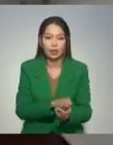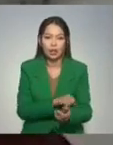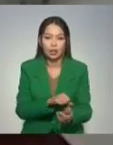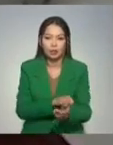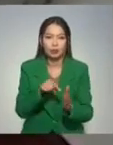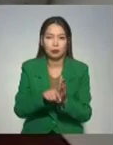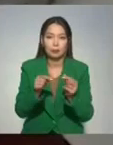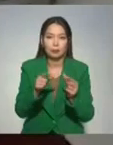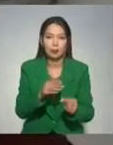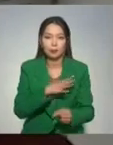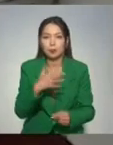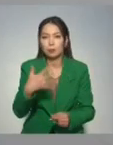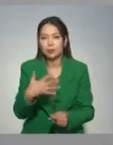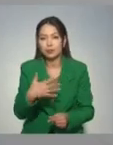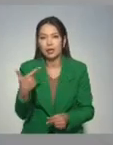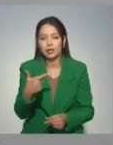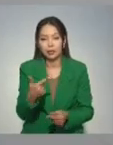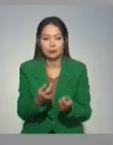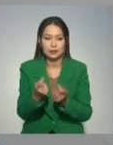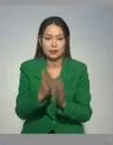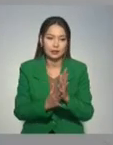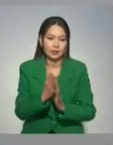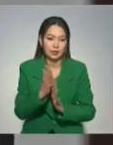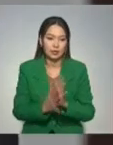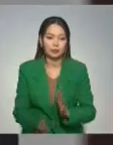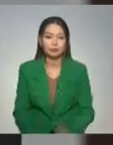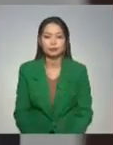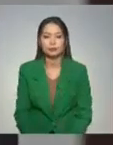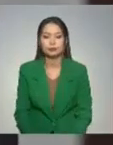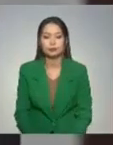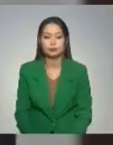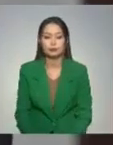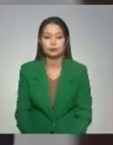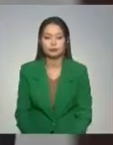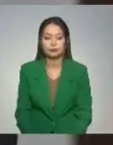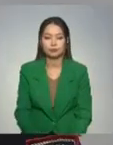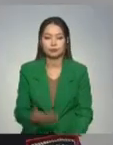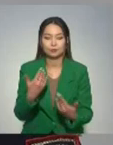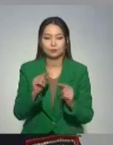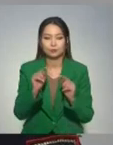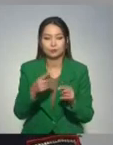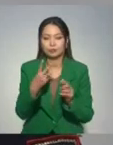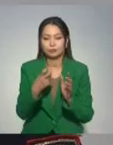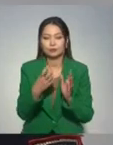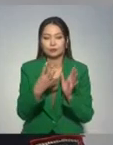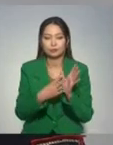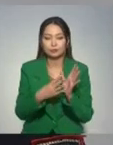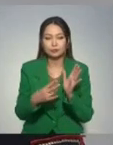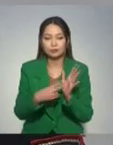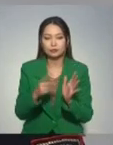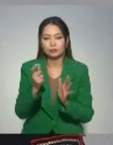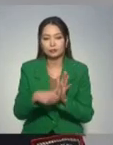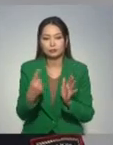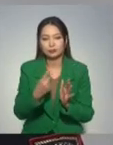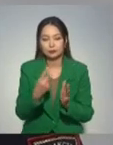пакетиках было более 50 граммов зелья. Женщина признана подозреваемой по статье 297 части 1 «Хранение